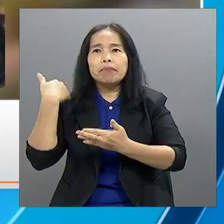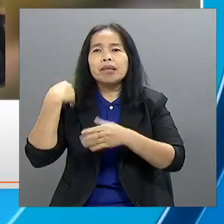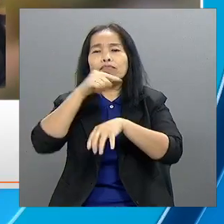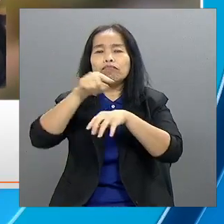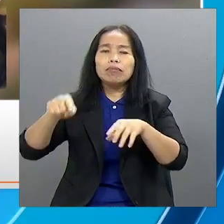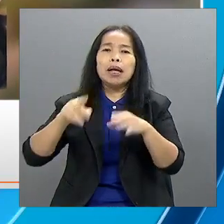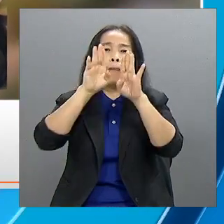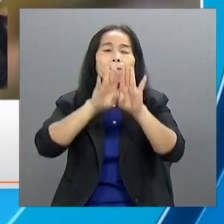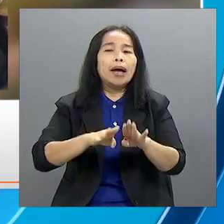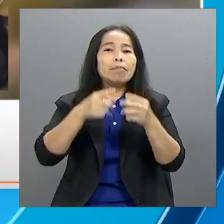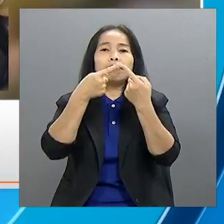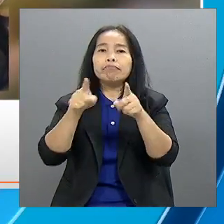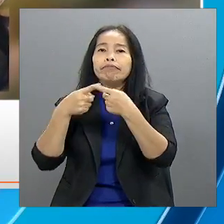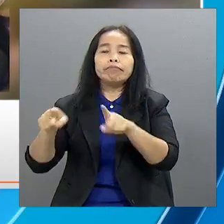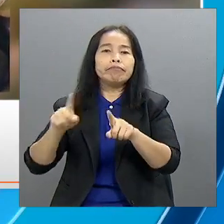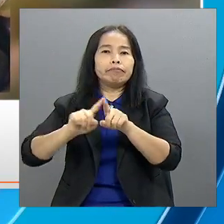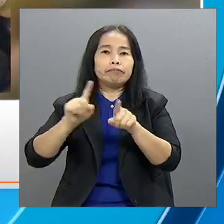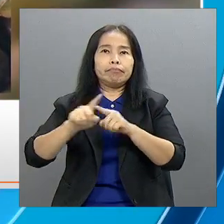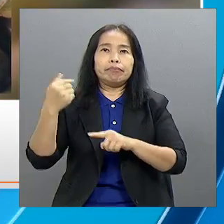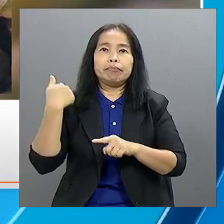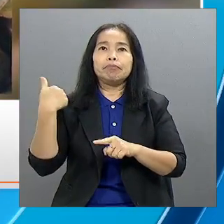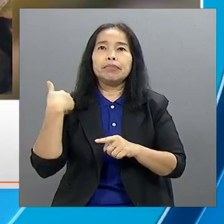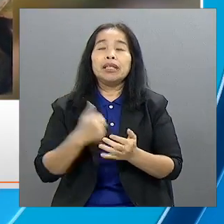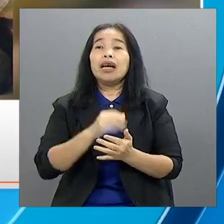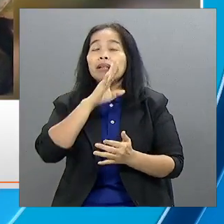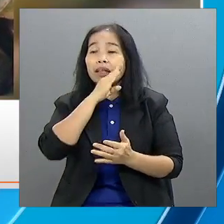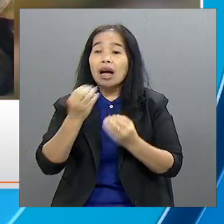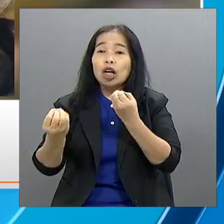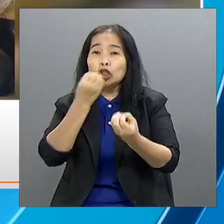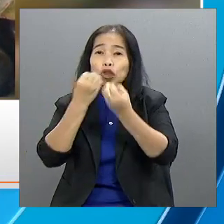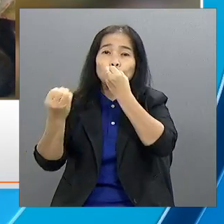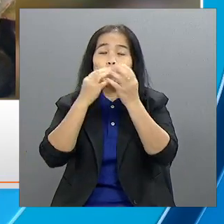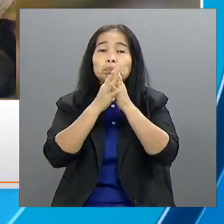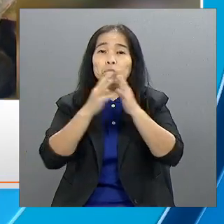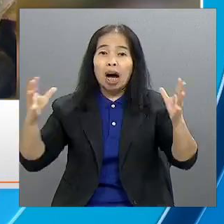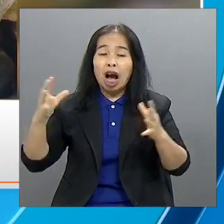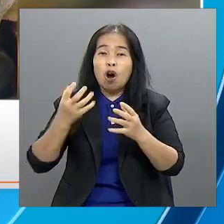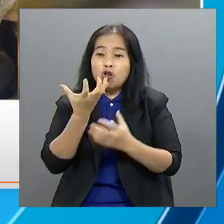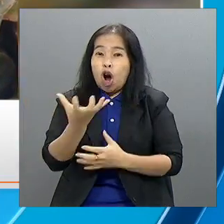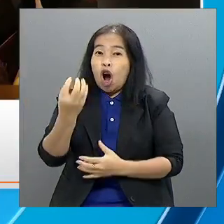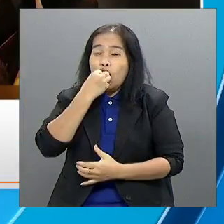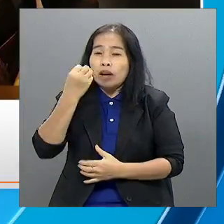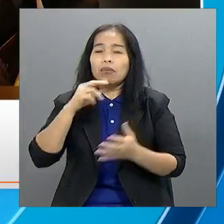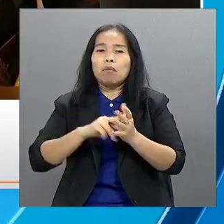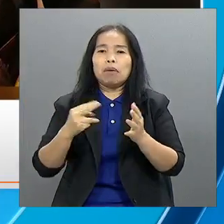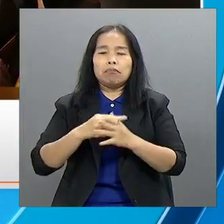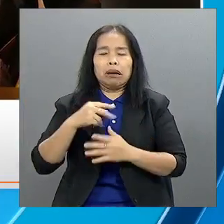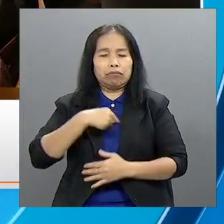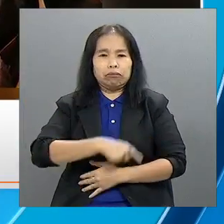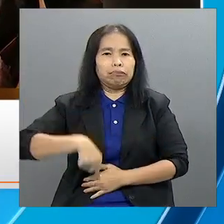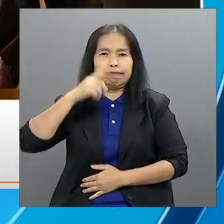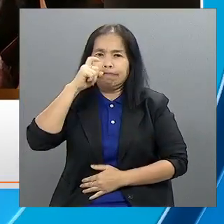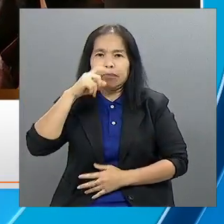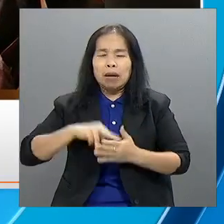างที่บอกครับว่าบริโภคปริมาณมากๆเนี่ยร่างกายไม่สามารถจะขับปวดออกไปได้ทันมันก็เกิดการติดตะกอ